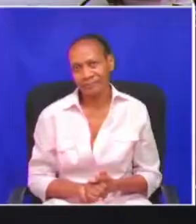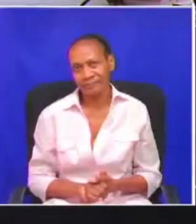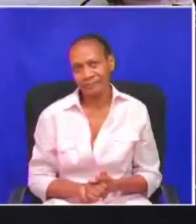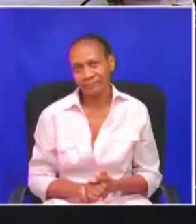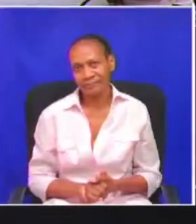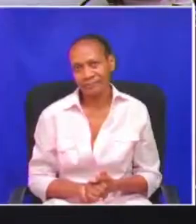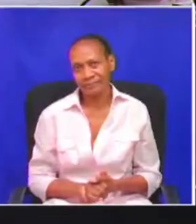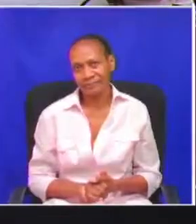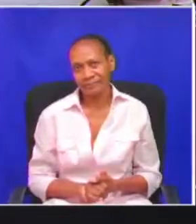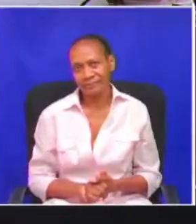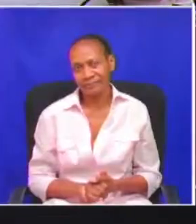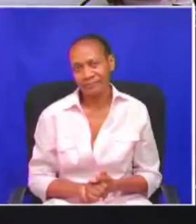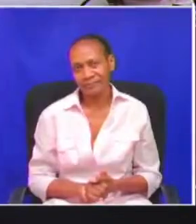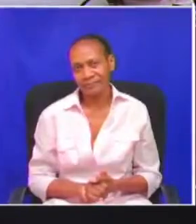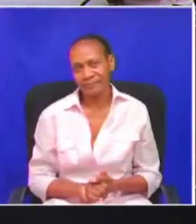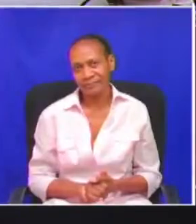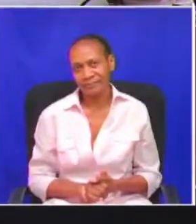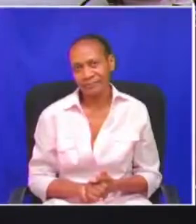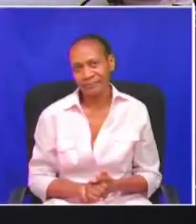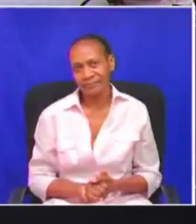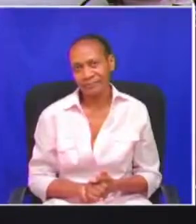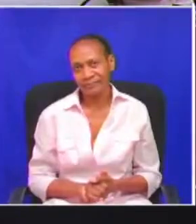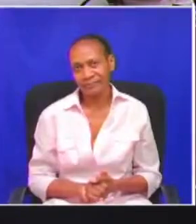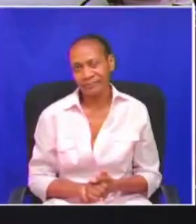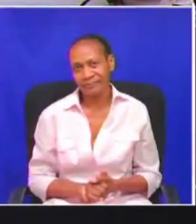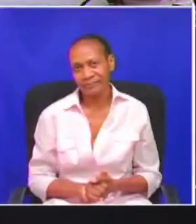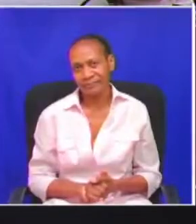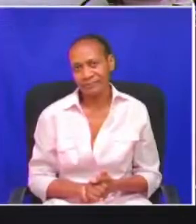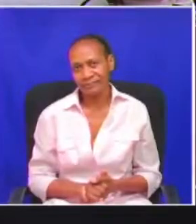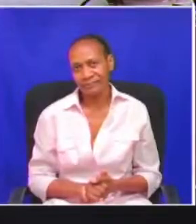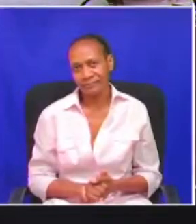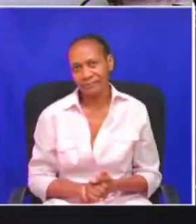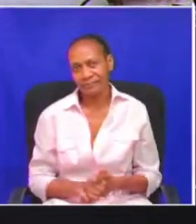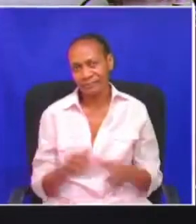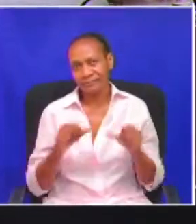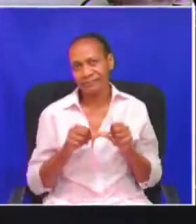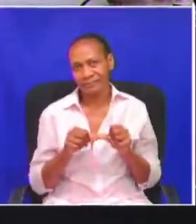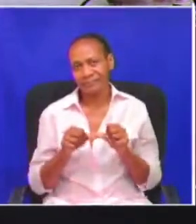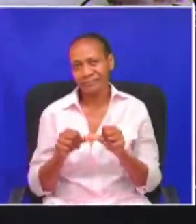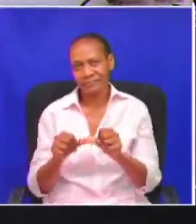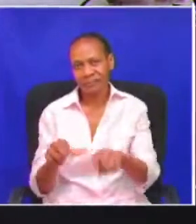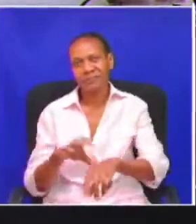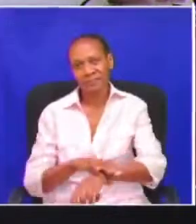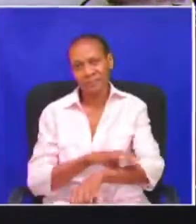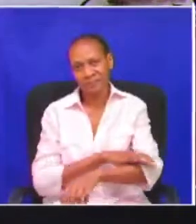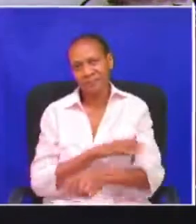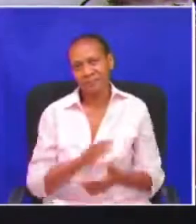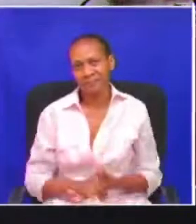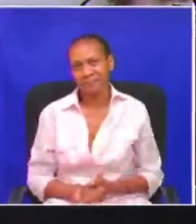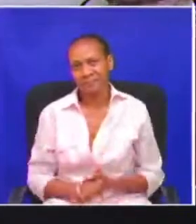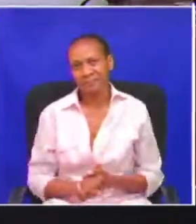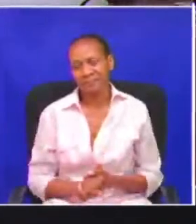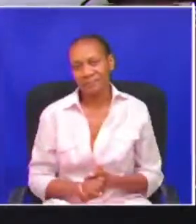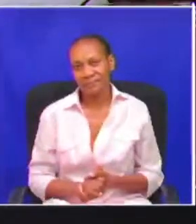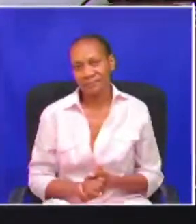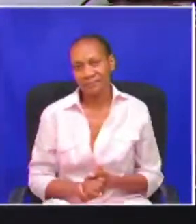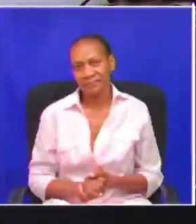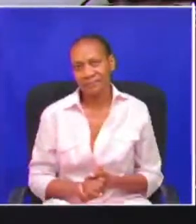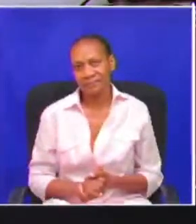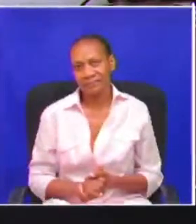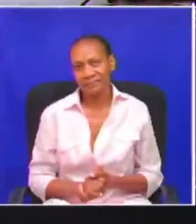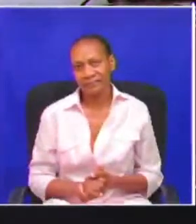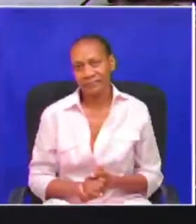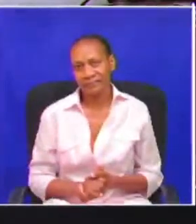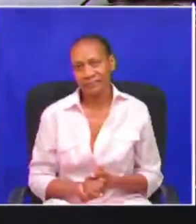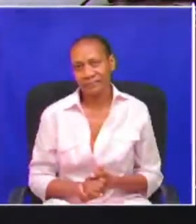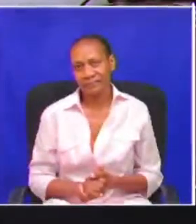ri lava va Trump hi va fambisa ku ri va twanana na hina loko swi nga endleka.